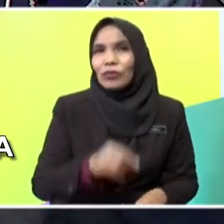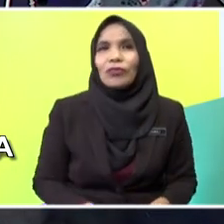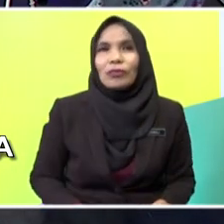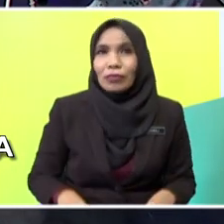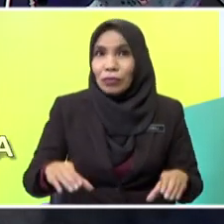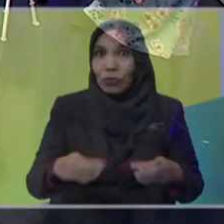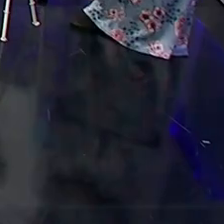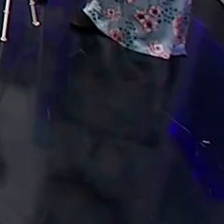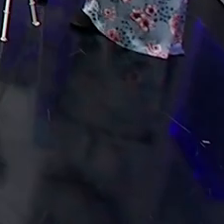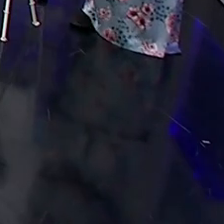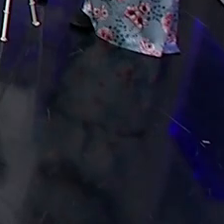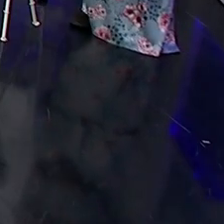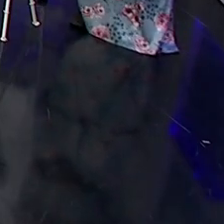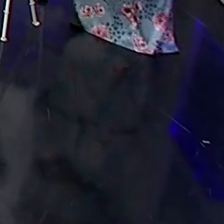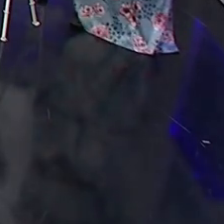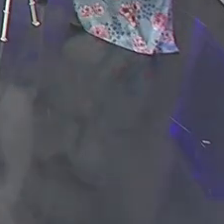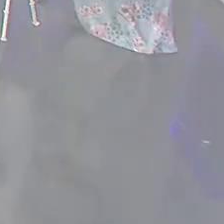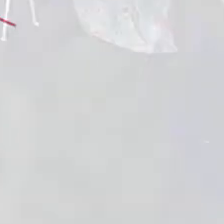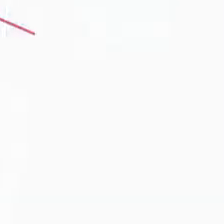Selepas ini.